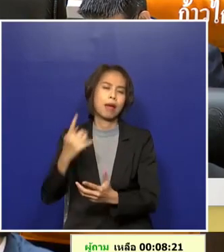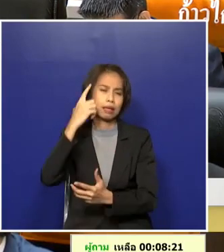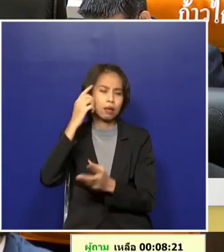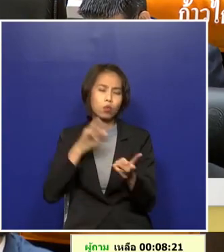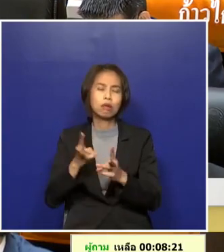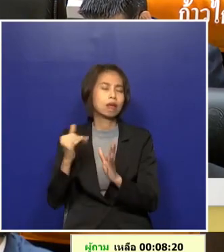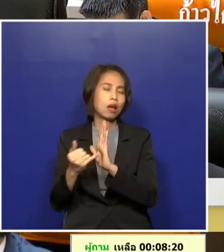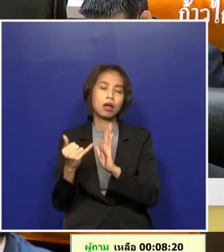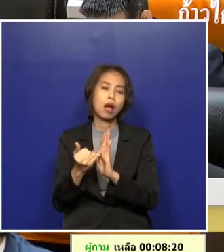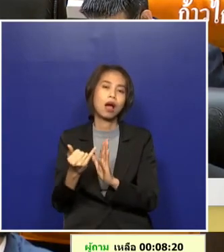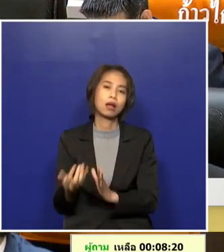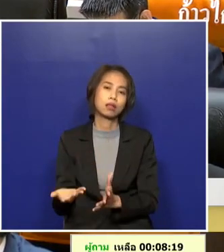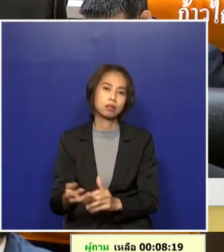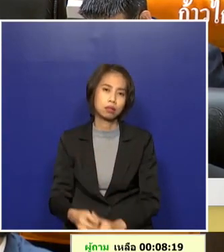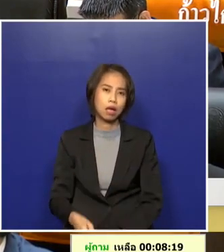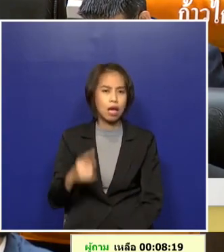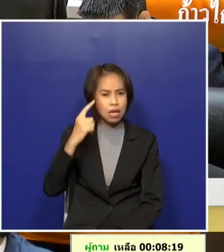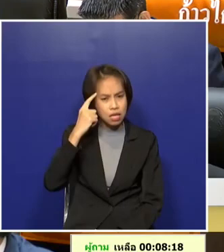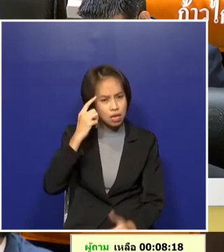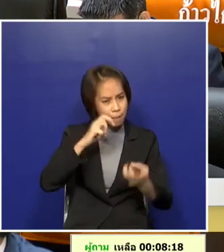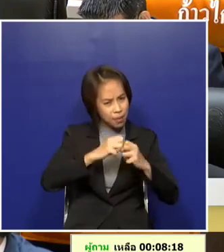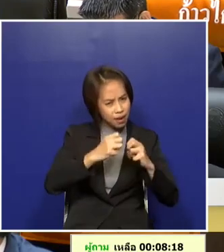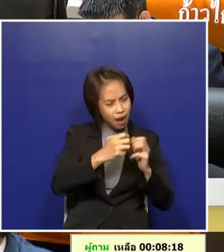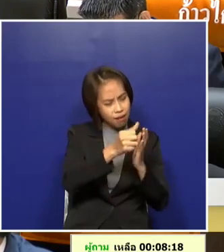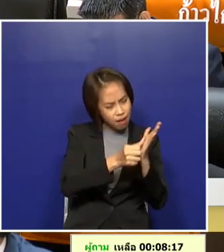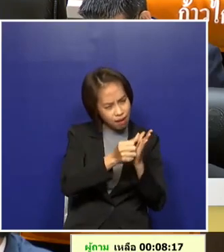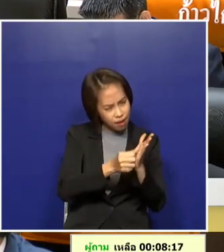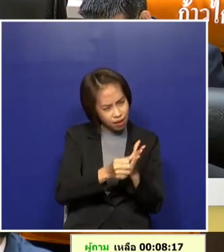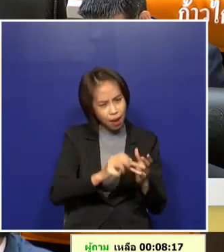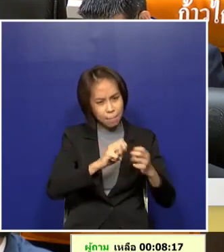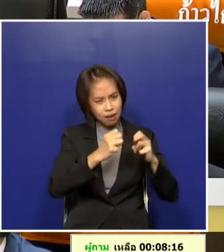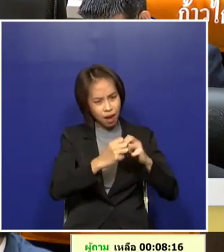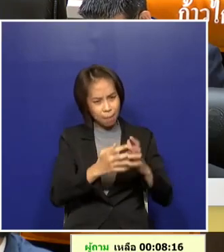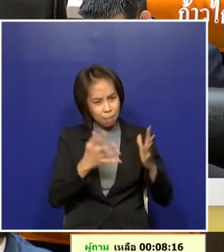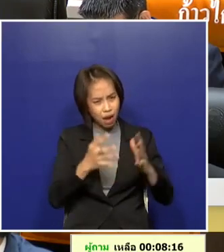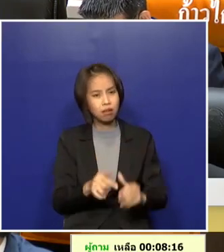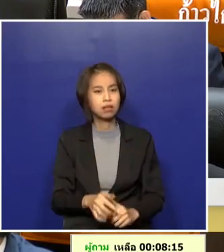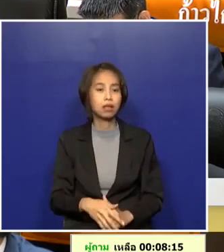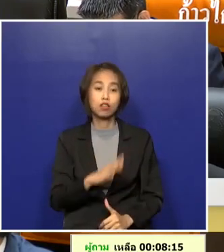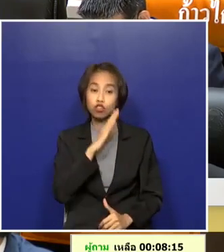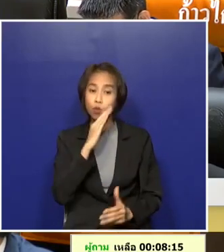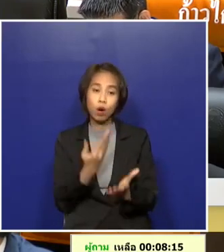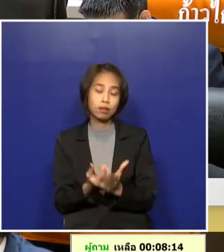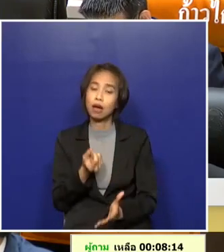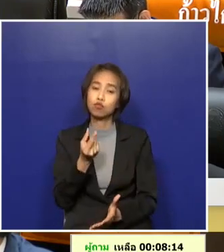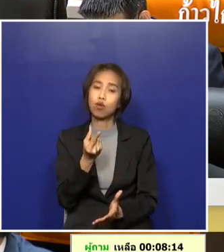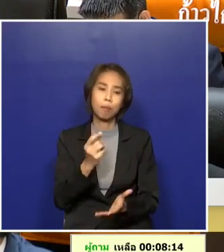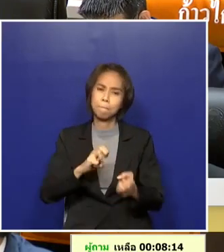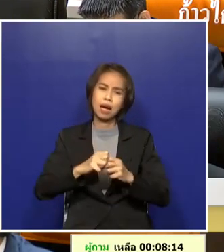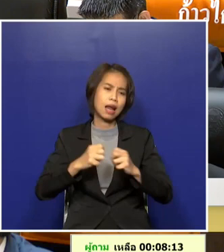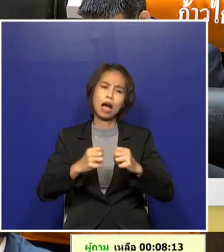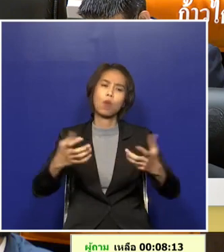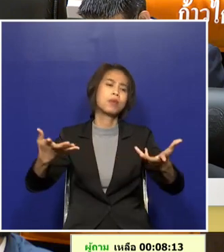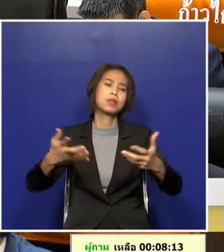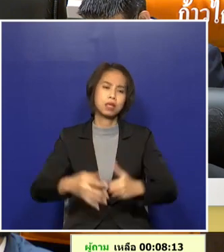เปิลแล้วก็ไม่ต้องมาไล่แก้ปัญหาที่ท่านต้องมาแก้ปัญหาอะไรอย่างเงี้ยเรื่อยๆอ่ะคือจ่ายเงินสดแล้วทำแค่นี้มันก็จบไปตั้งนานแล้ว